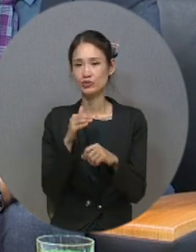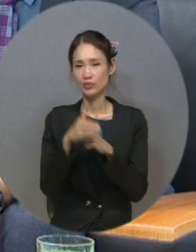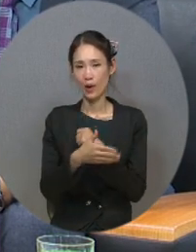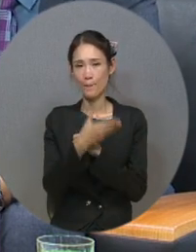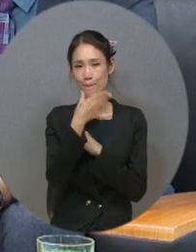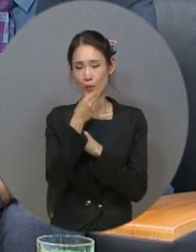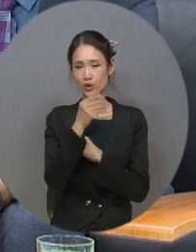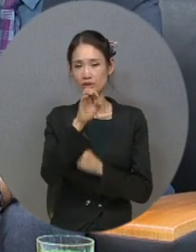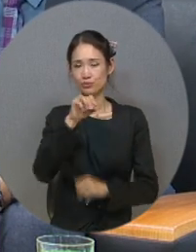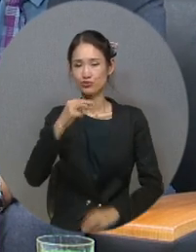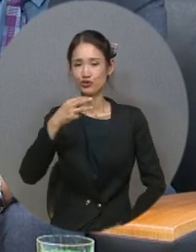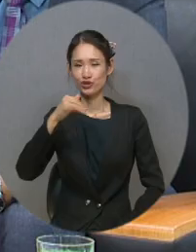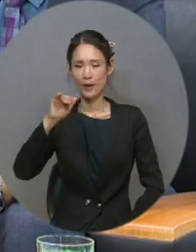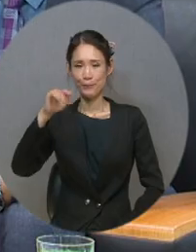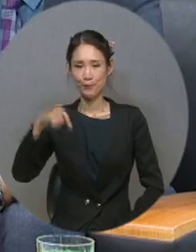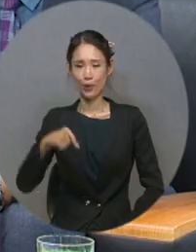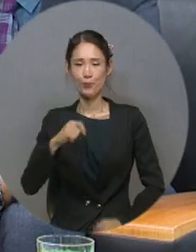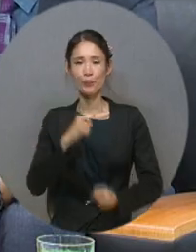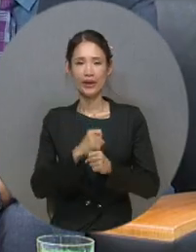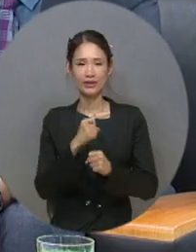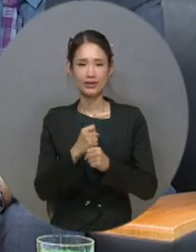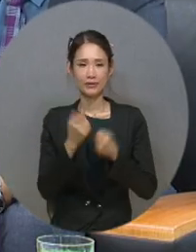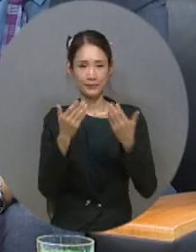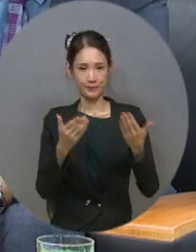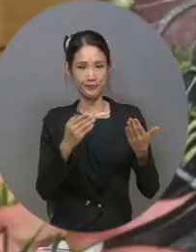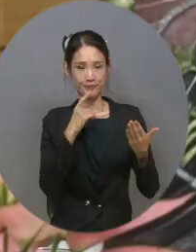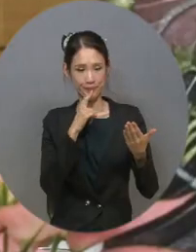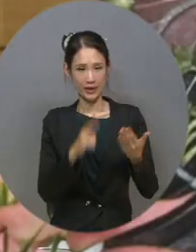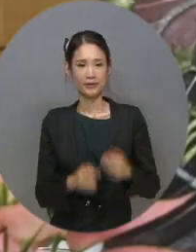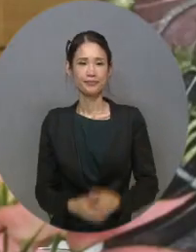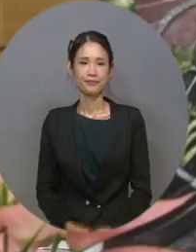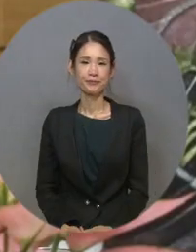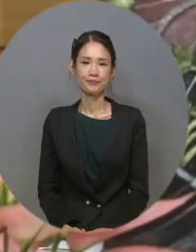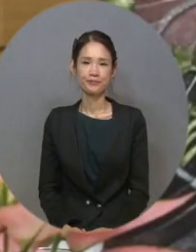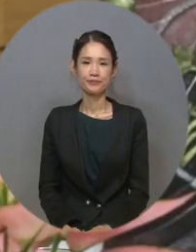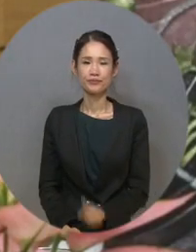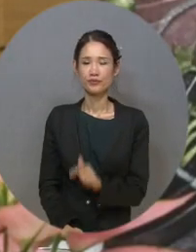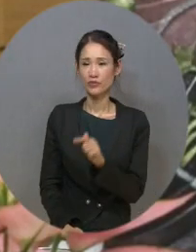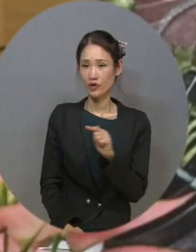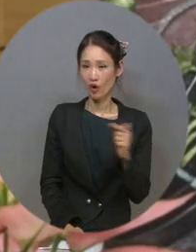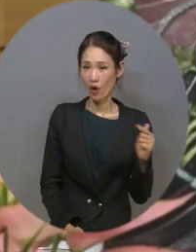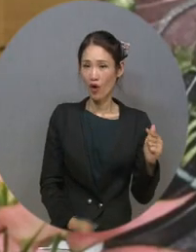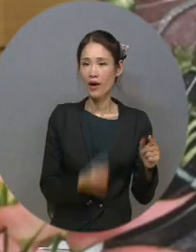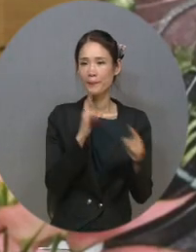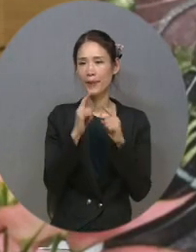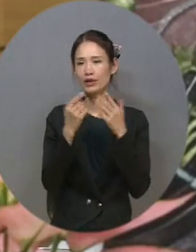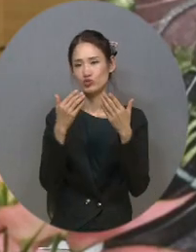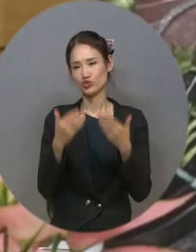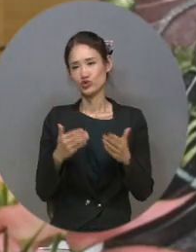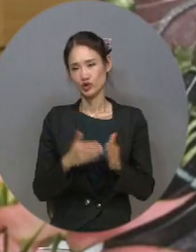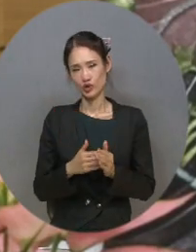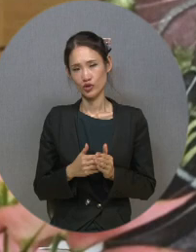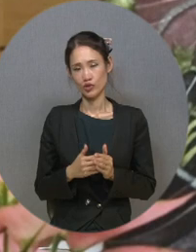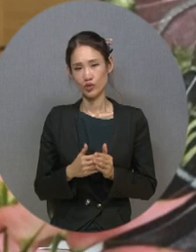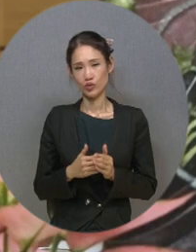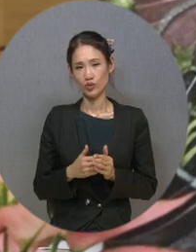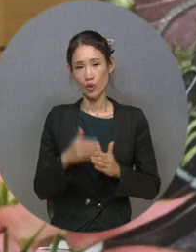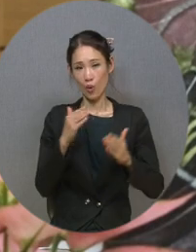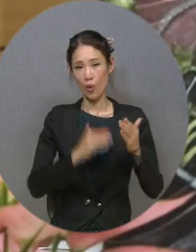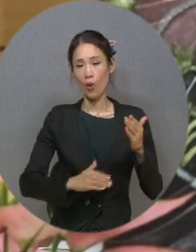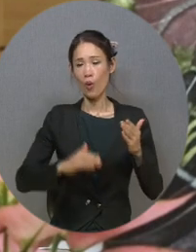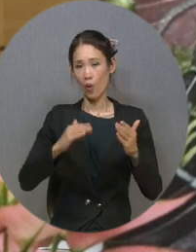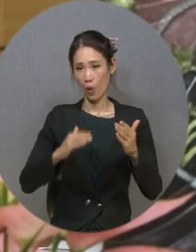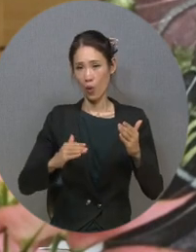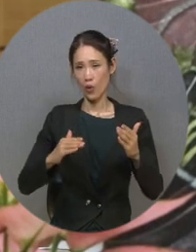플랫폼을 만드는 것이다. 예. 이런 말씀을 드리겠습니다. 여러 가지 말씀을 하셨는데 광양시에서 또